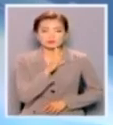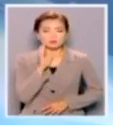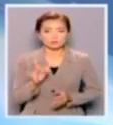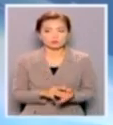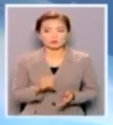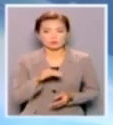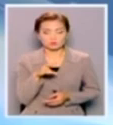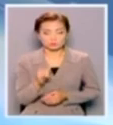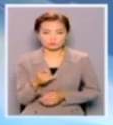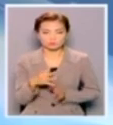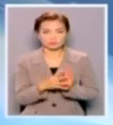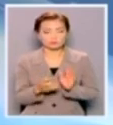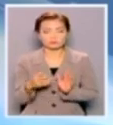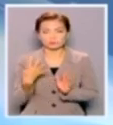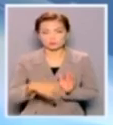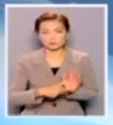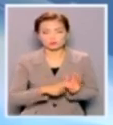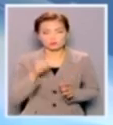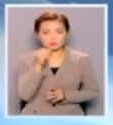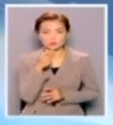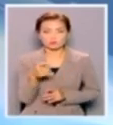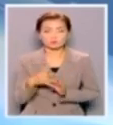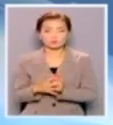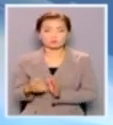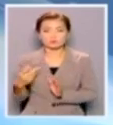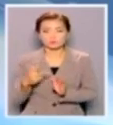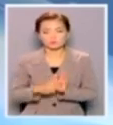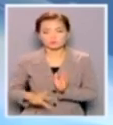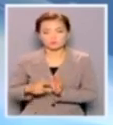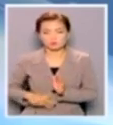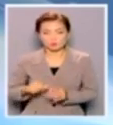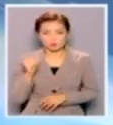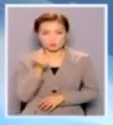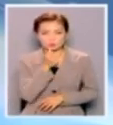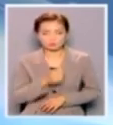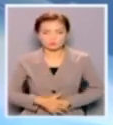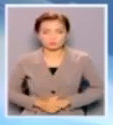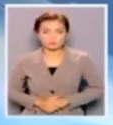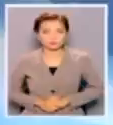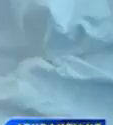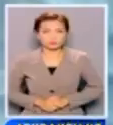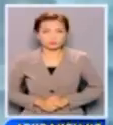города Атырау 1947 и 1980 годов рождения.